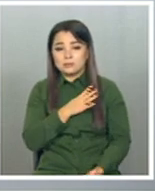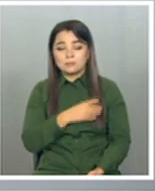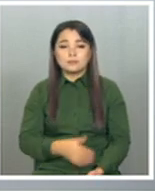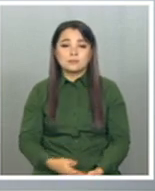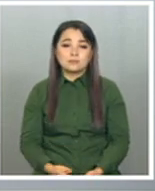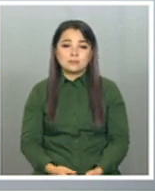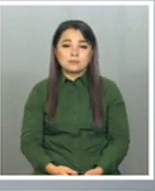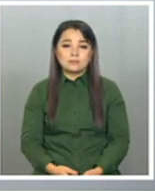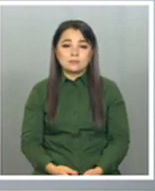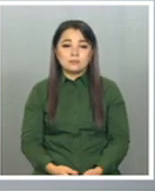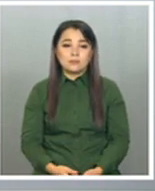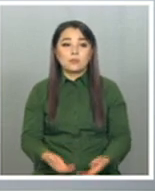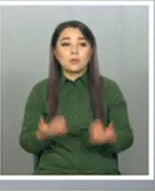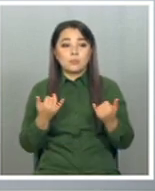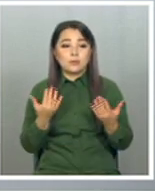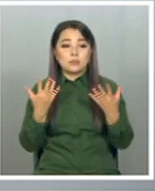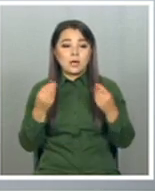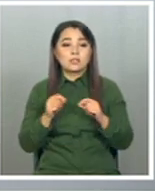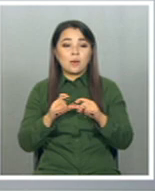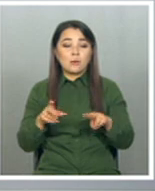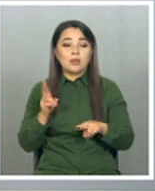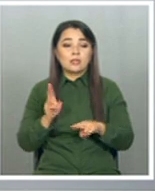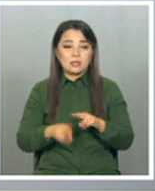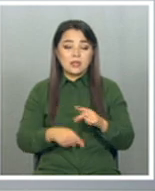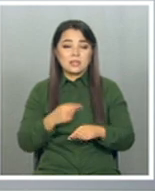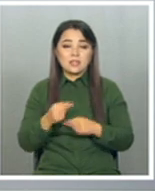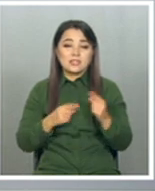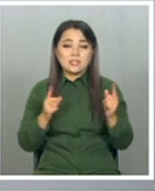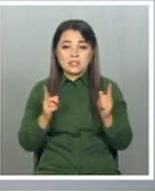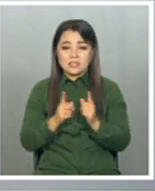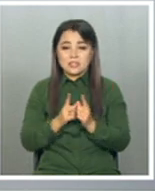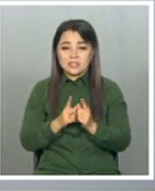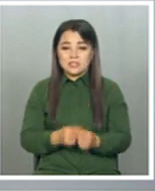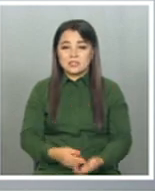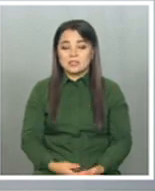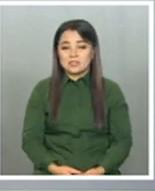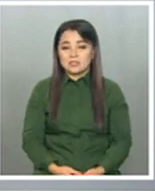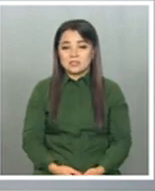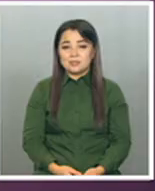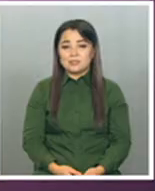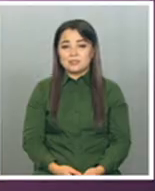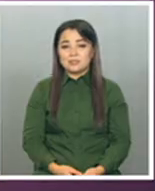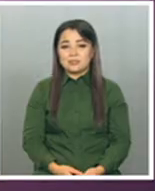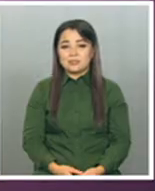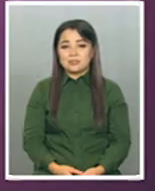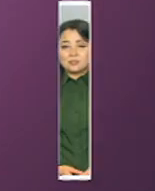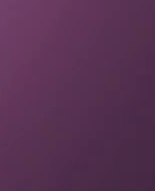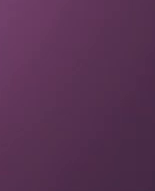талдадық. Біздің бүгінгі сабағымыз осымен аяқталды. Аман сау болыңыздар!